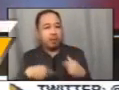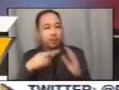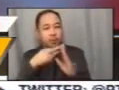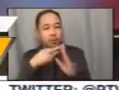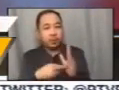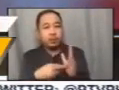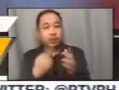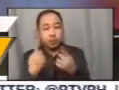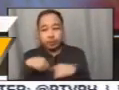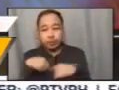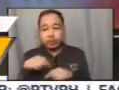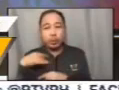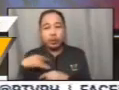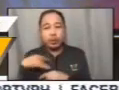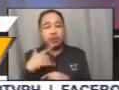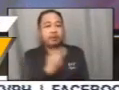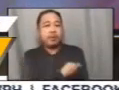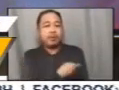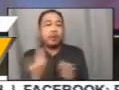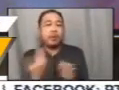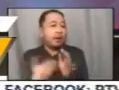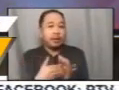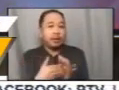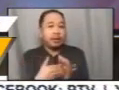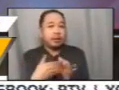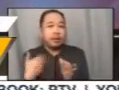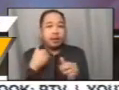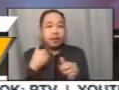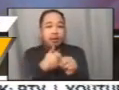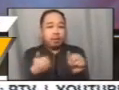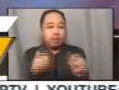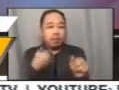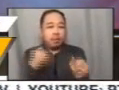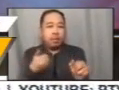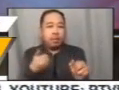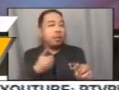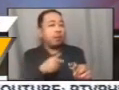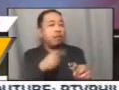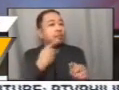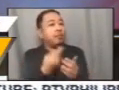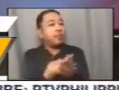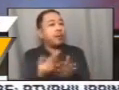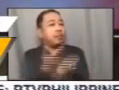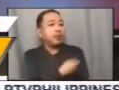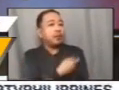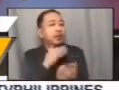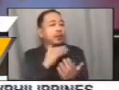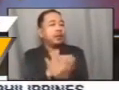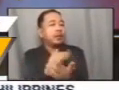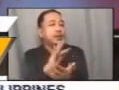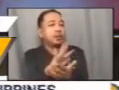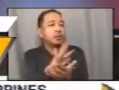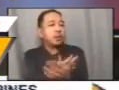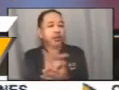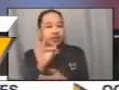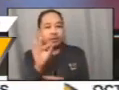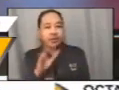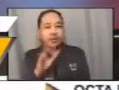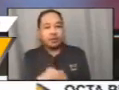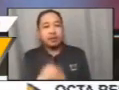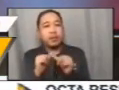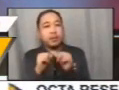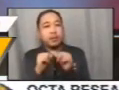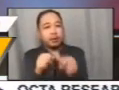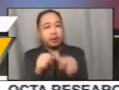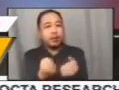po natin, bukod sa Sinovac, ay may mga kasunduan rin na pamalaan with Novavax para sa 30 million doses of